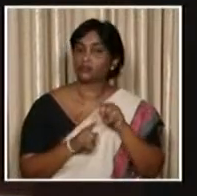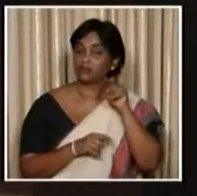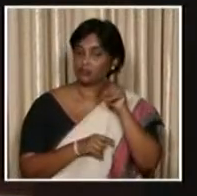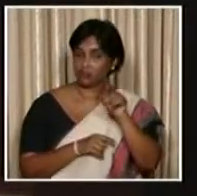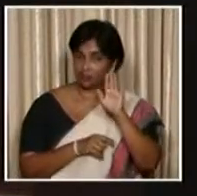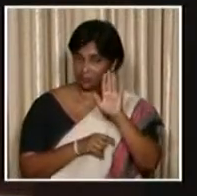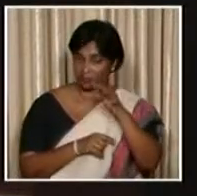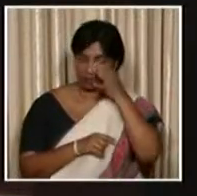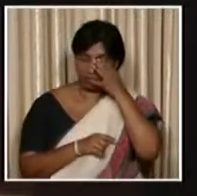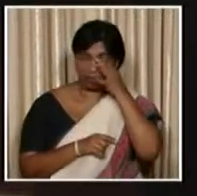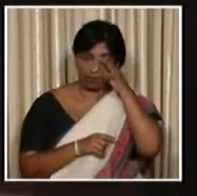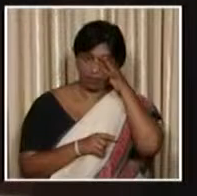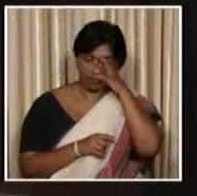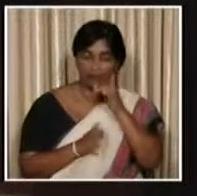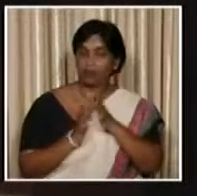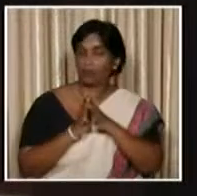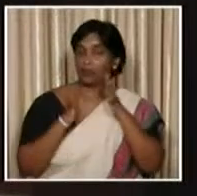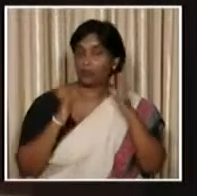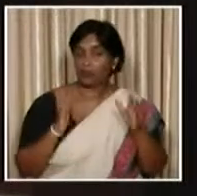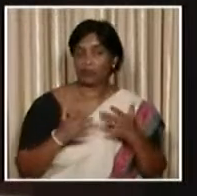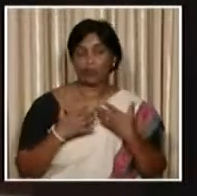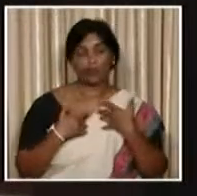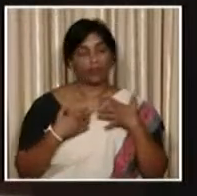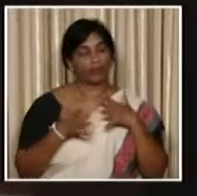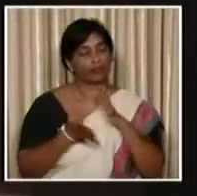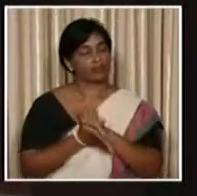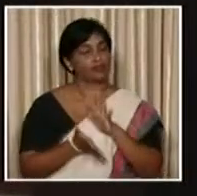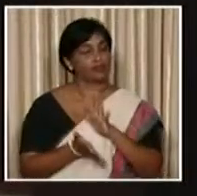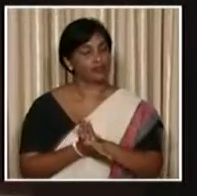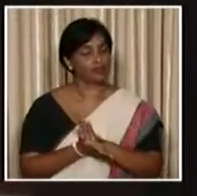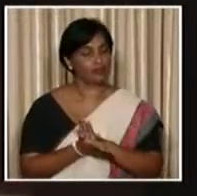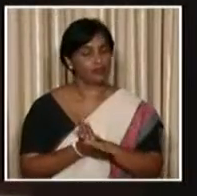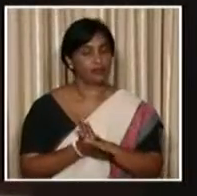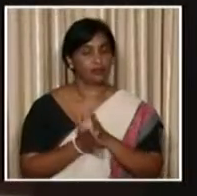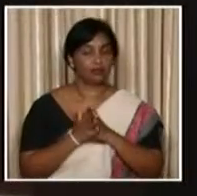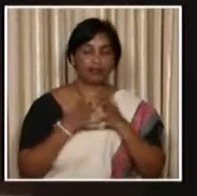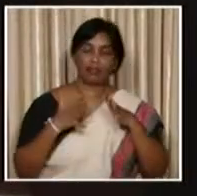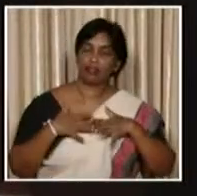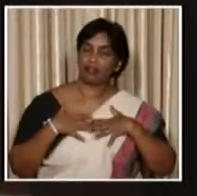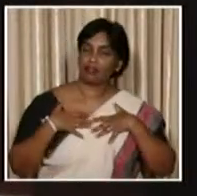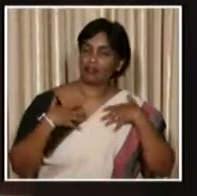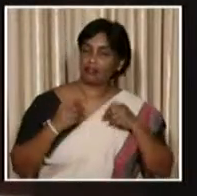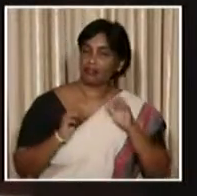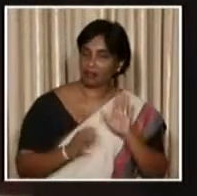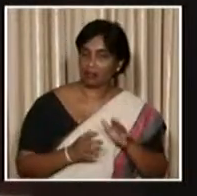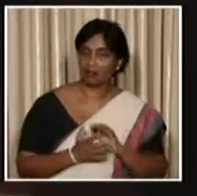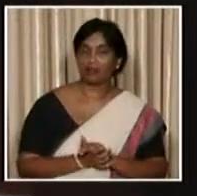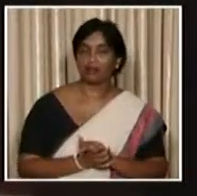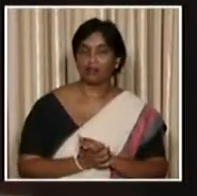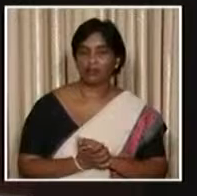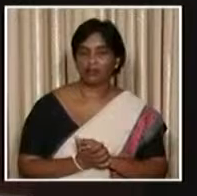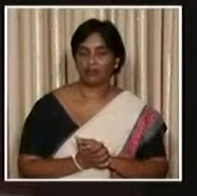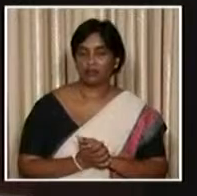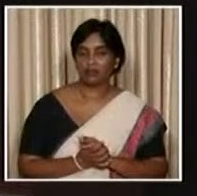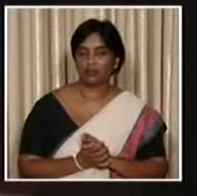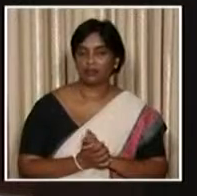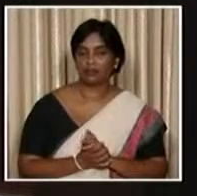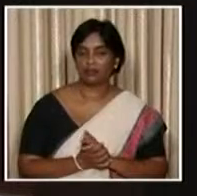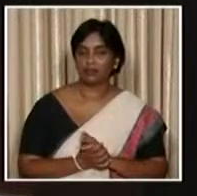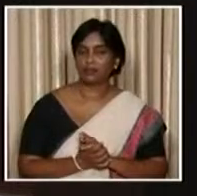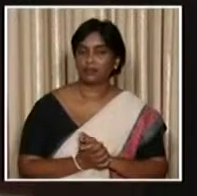ඔබතුමා බොහෝම ලොකු තෘප්තියක්, ලොකු වින්දනයක් ලැබුවා මේ